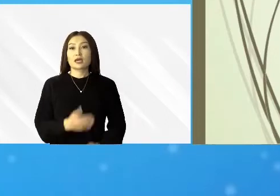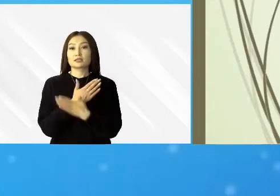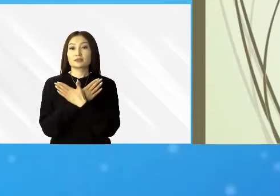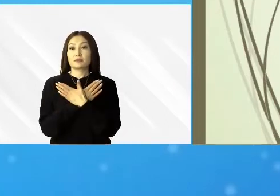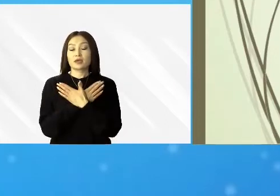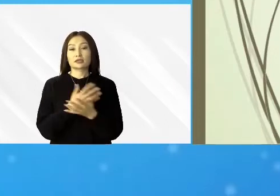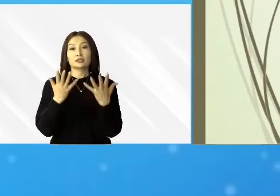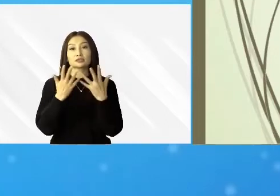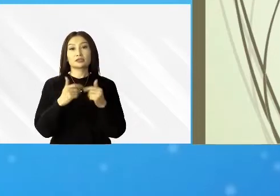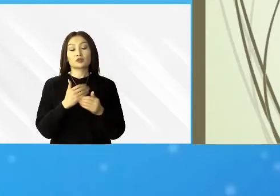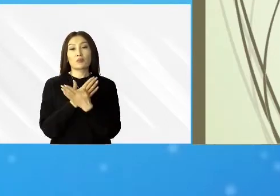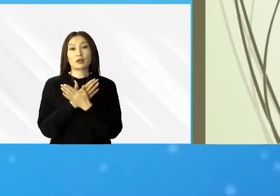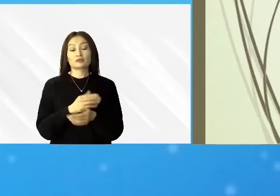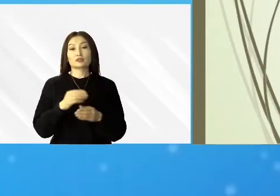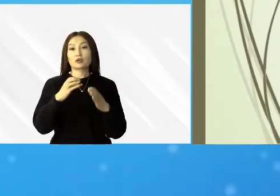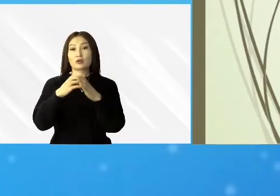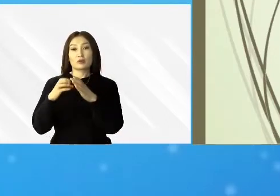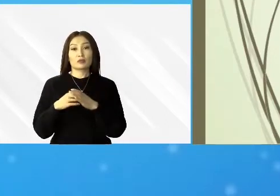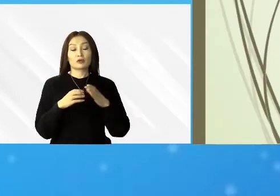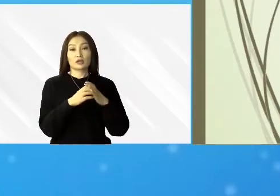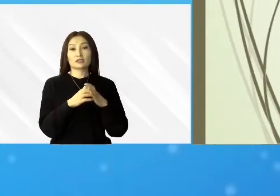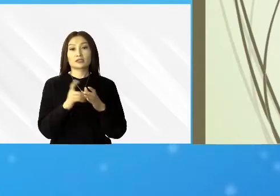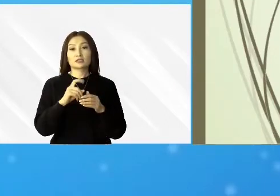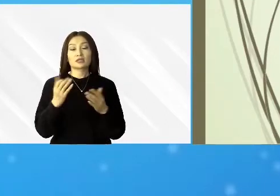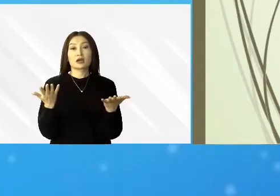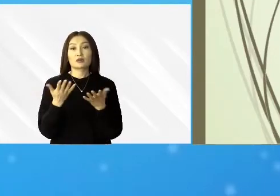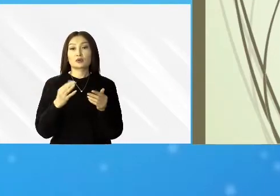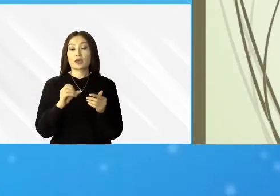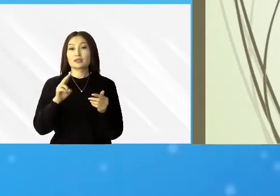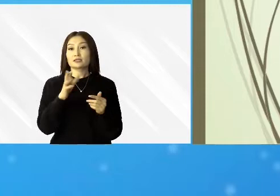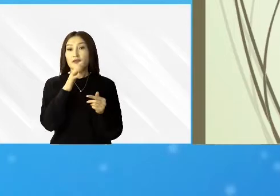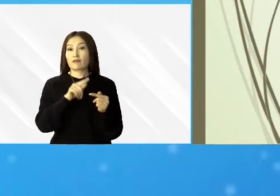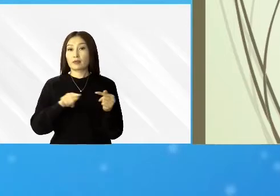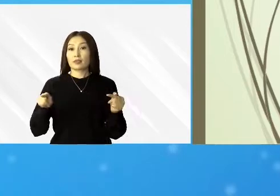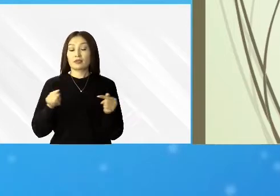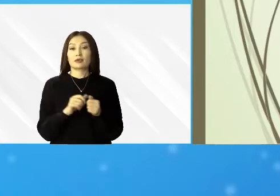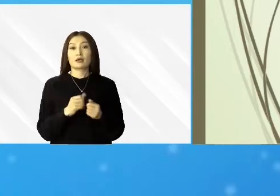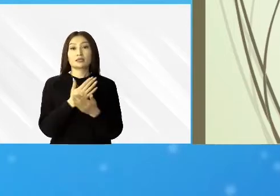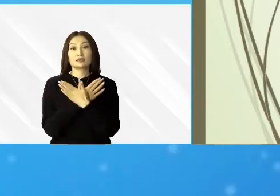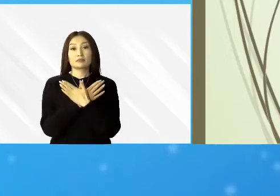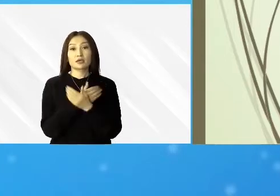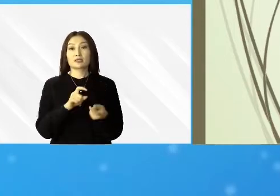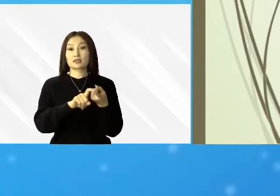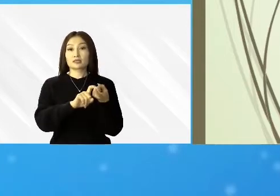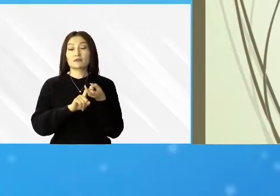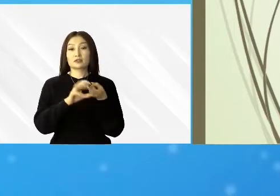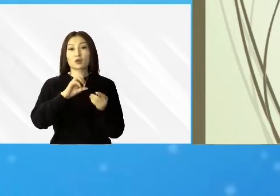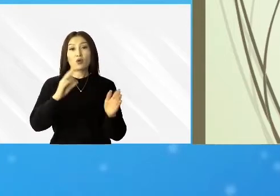Смертность – число погибших в популяции особи за определенную единицу времени. Смертность зависит